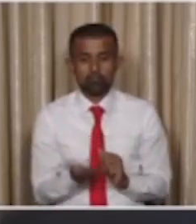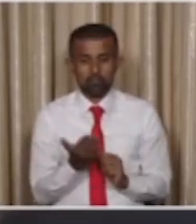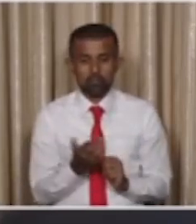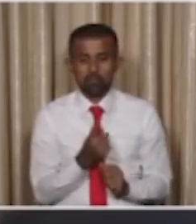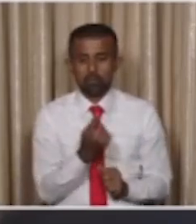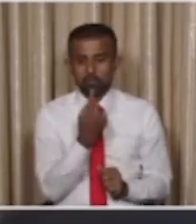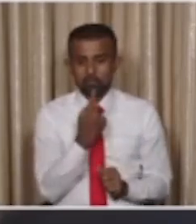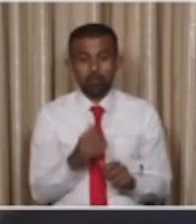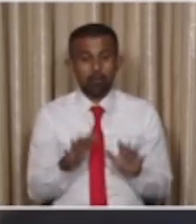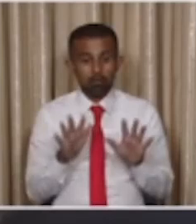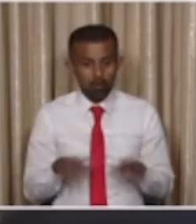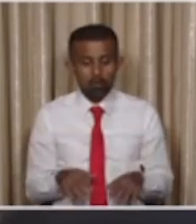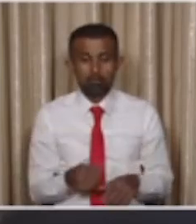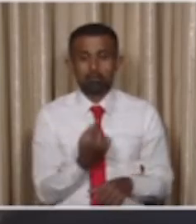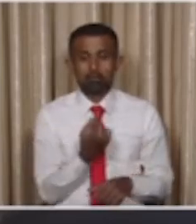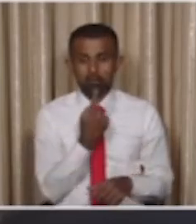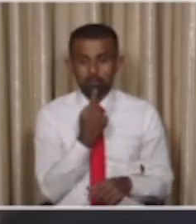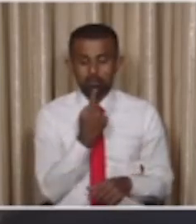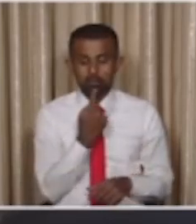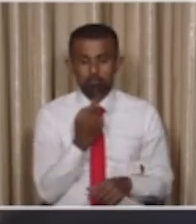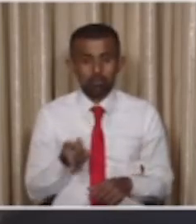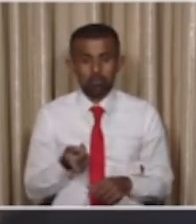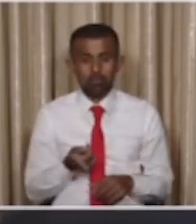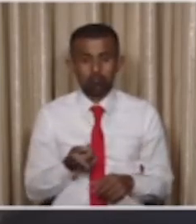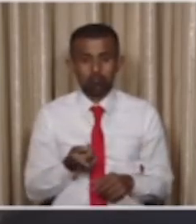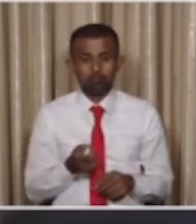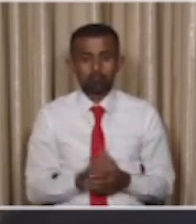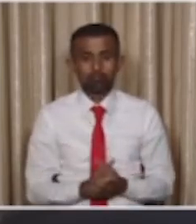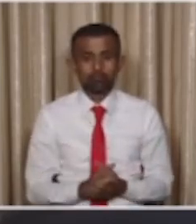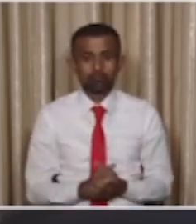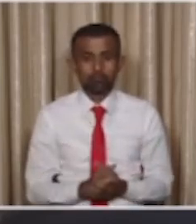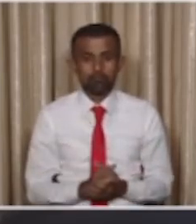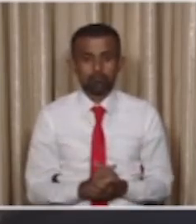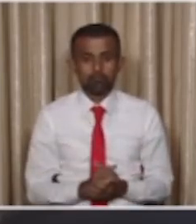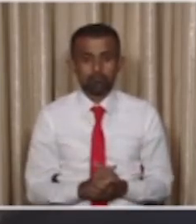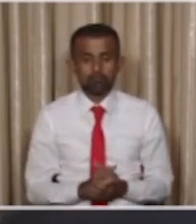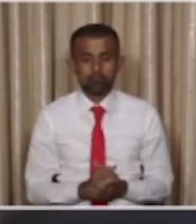තියෙනවා. අවසානයේදී ඔවුන් කියනවා මේ කරපු දේ මං කියවන්නද, කමිටීස්